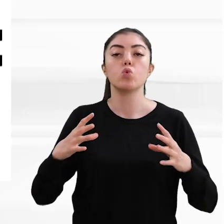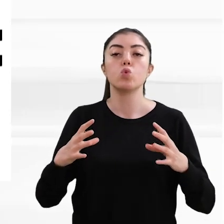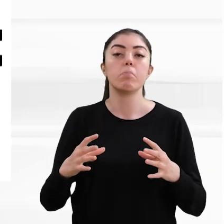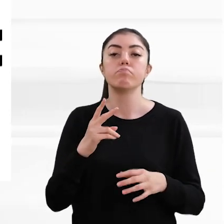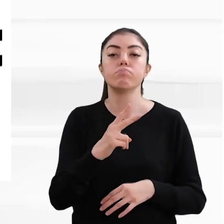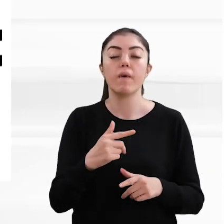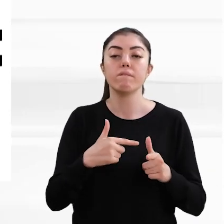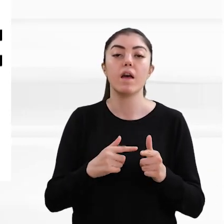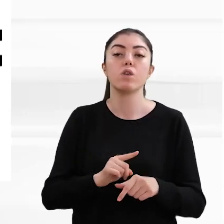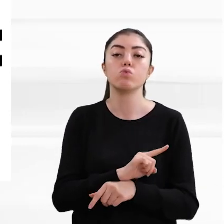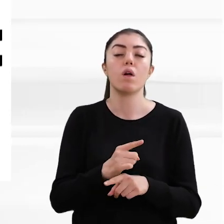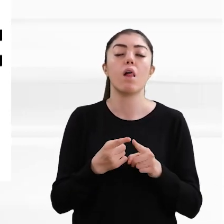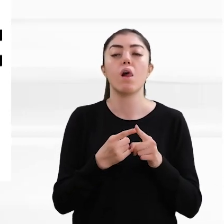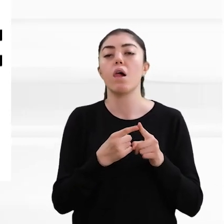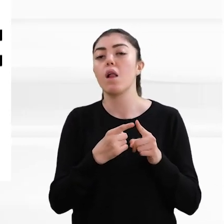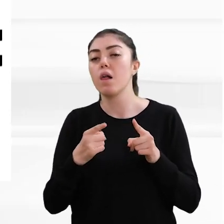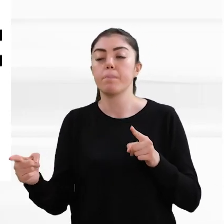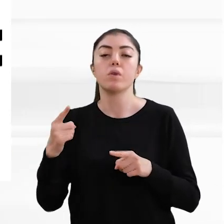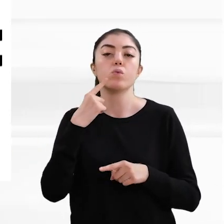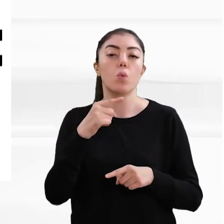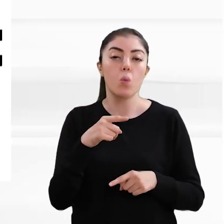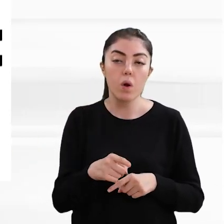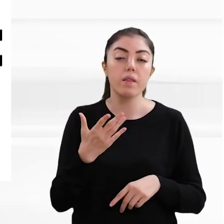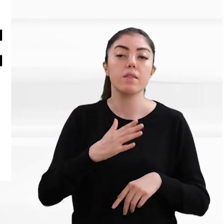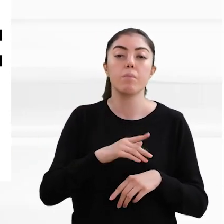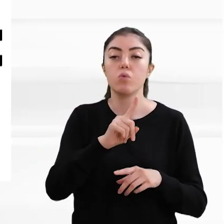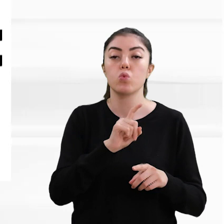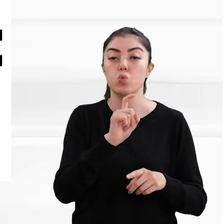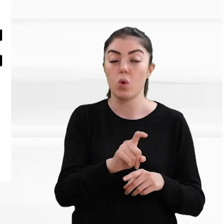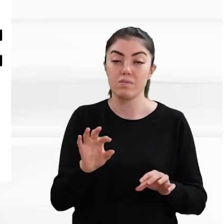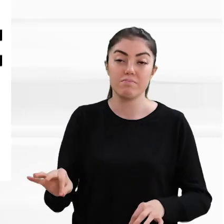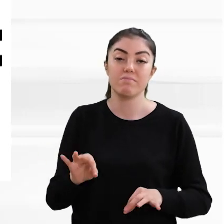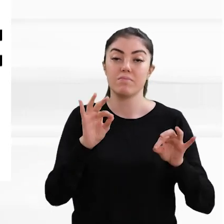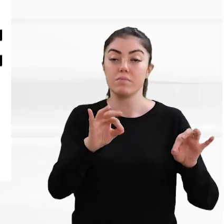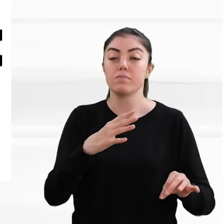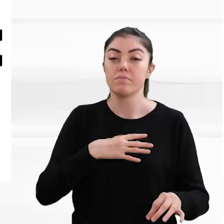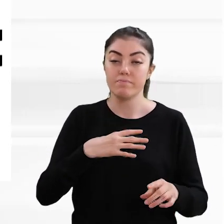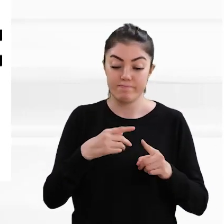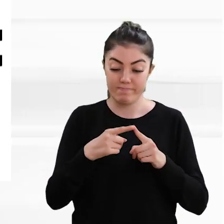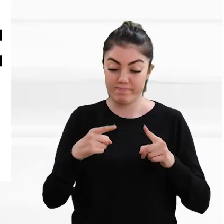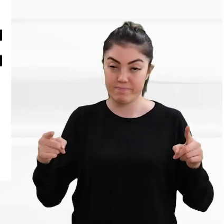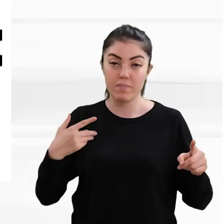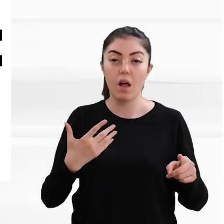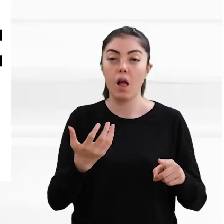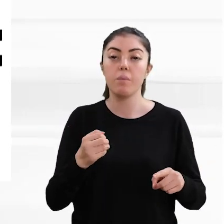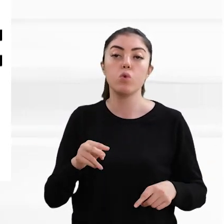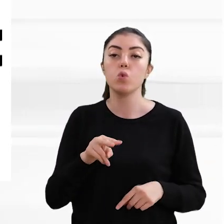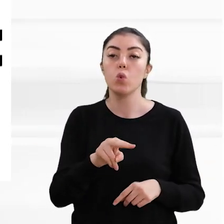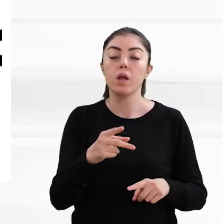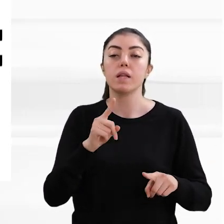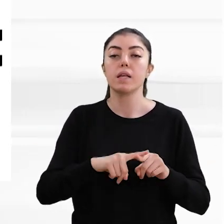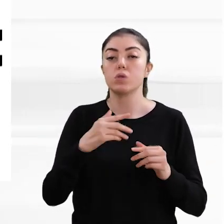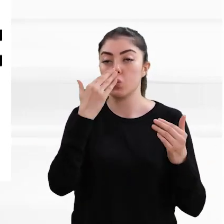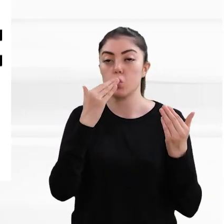topumuz T süre boyunca buradan bu noktaya gelirken yatayda aldığı yol